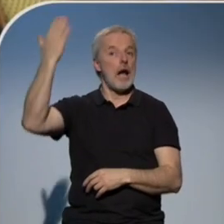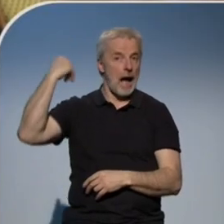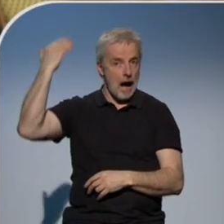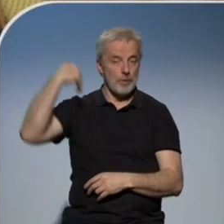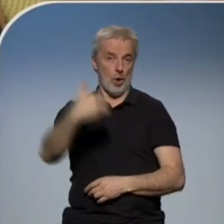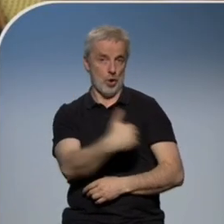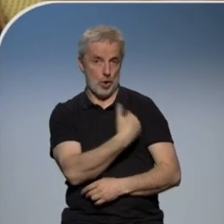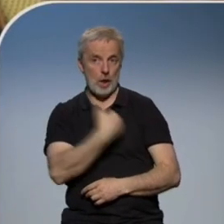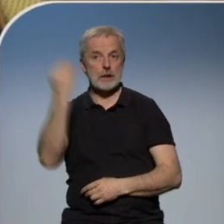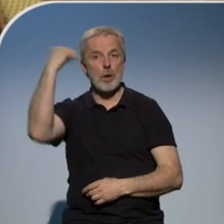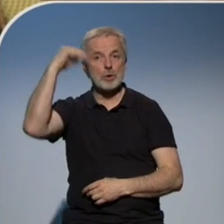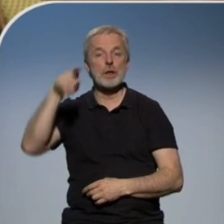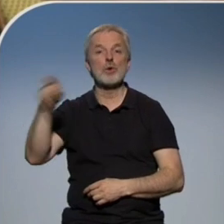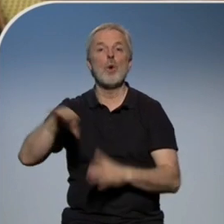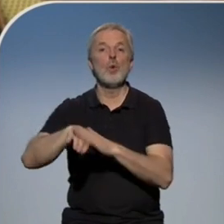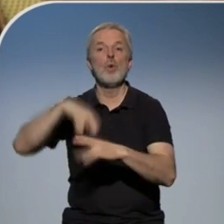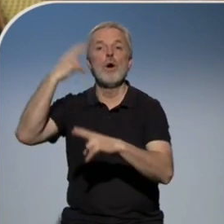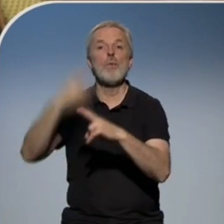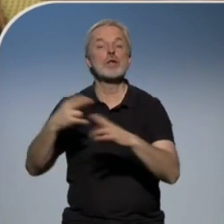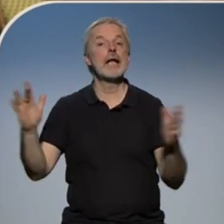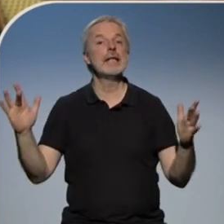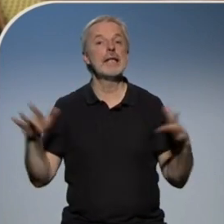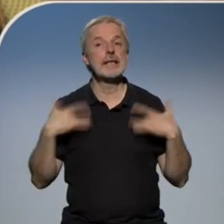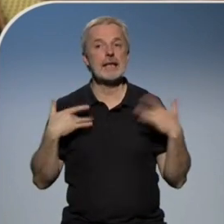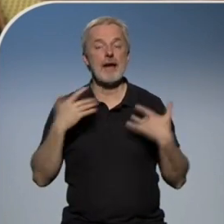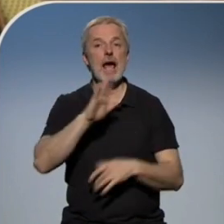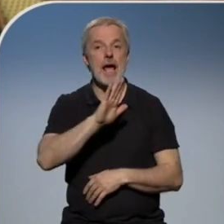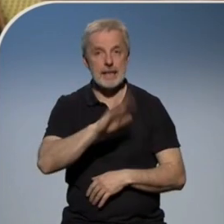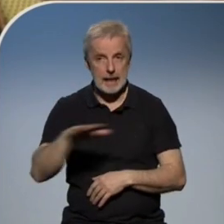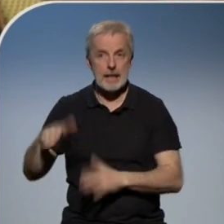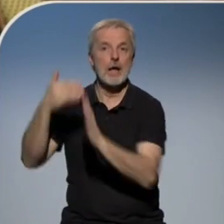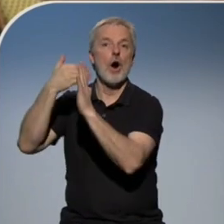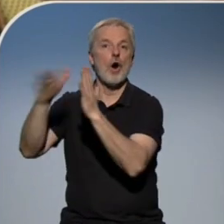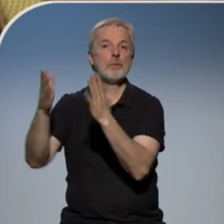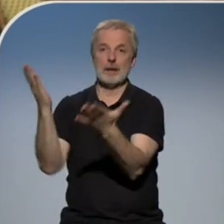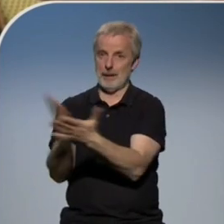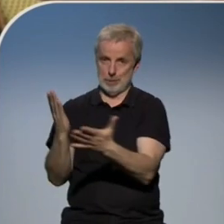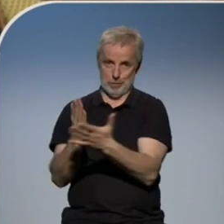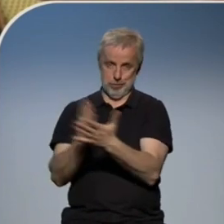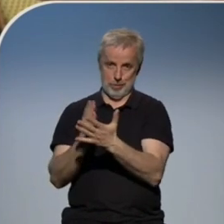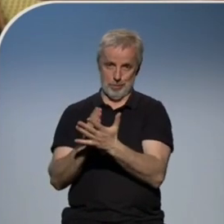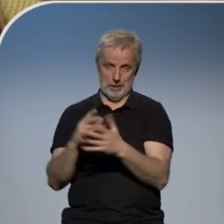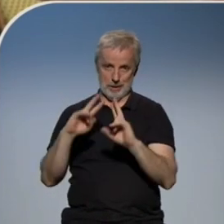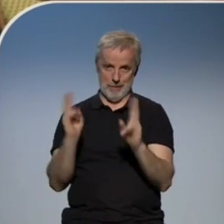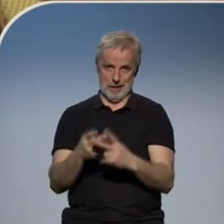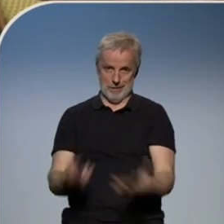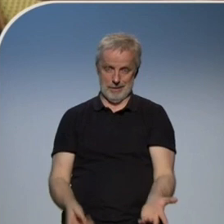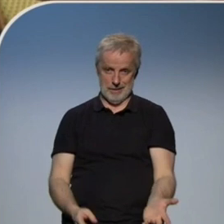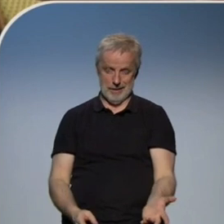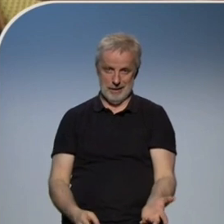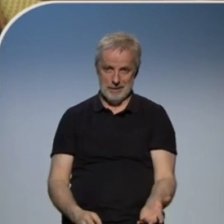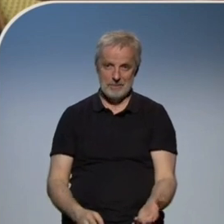škole, že to jsou poslední zdravé děti, které se odmítají přizpůsobit tomu tlaku okolí. Takže tady by bylo ideální, kdyby byla možnost